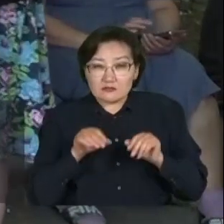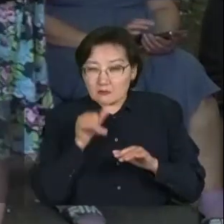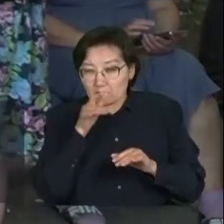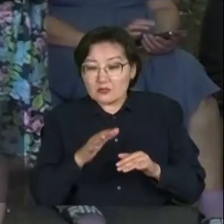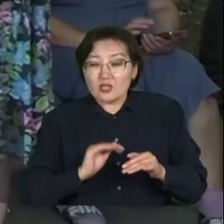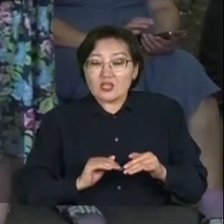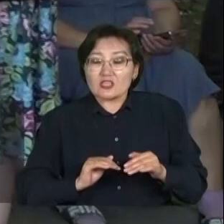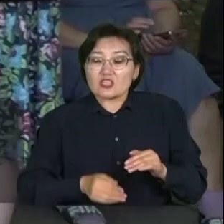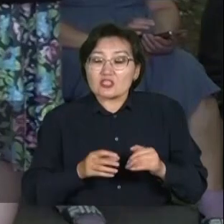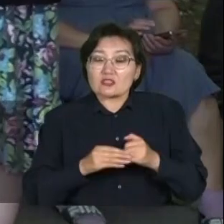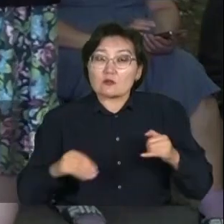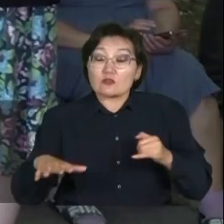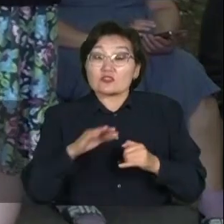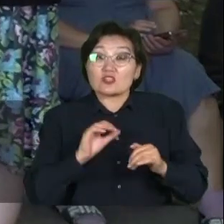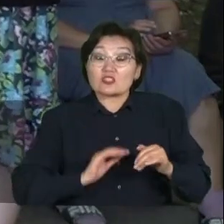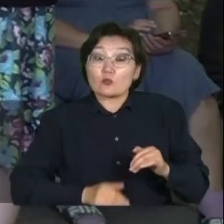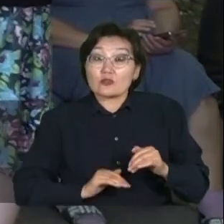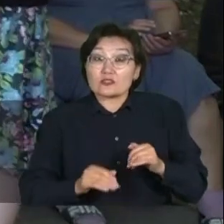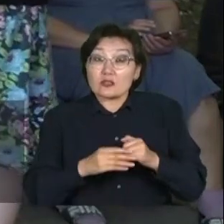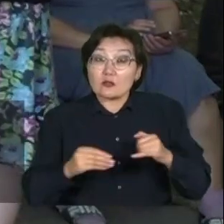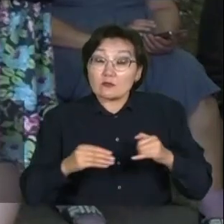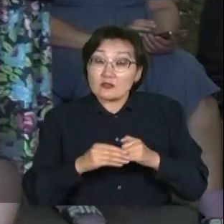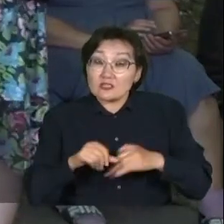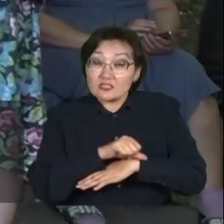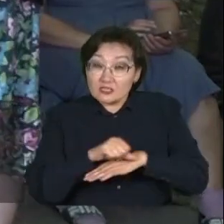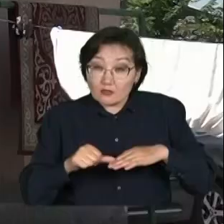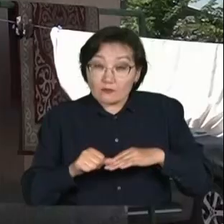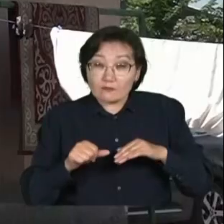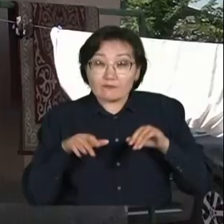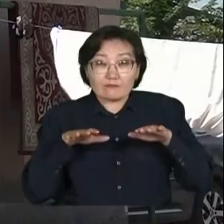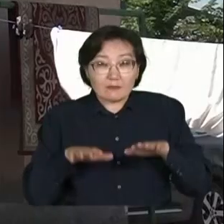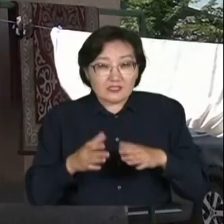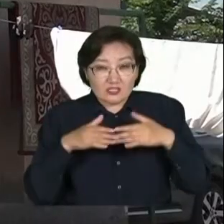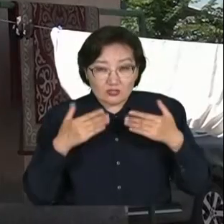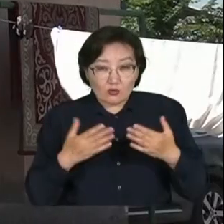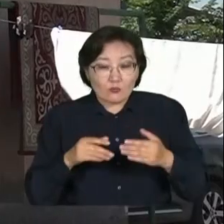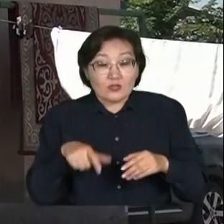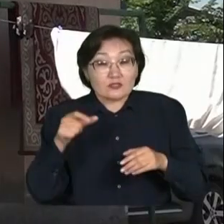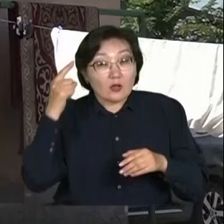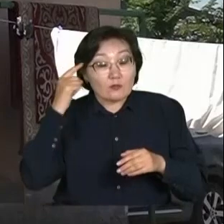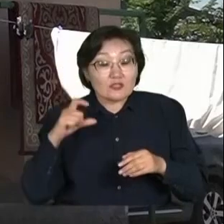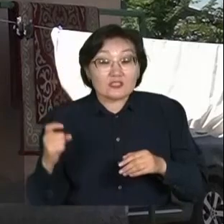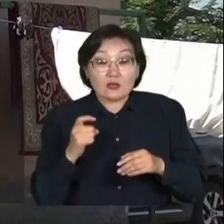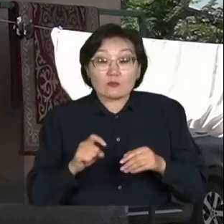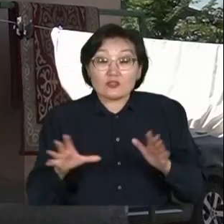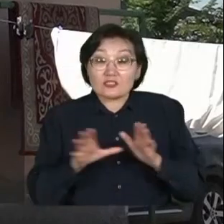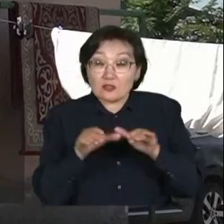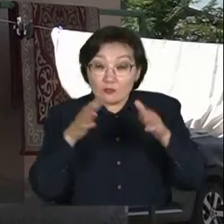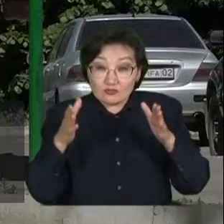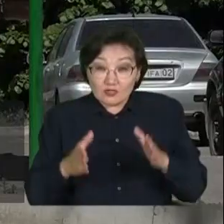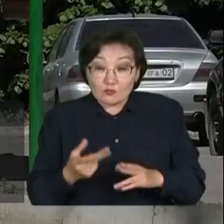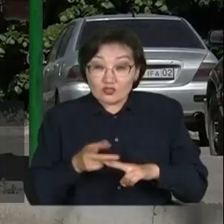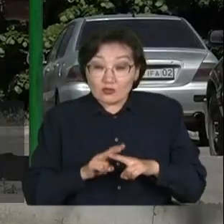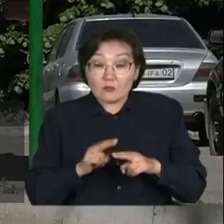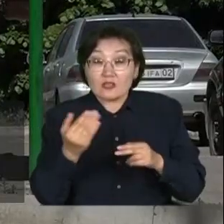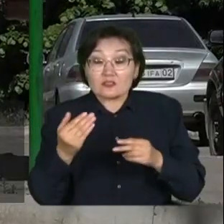частной территории частных территории постоянно на месте нет люди считают что владелец трансформаторной подстанции от которой